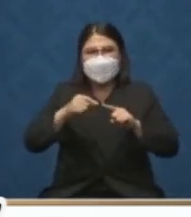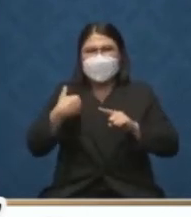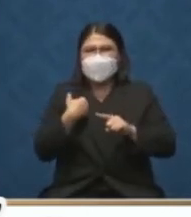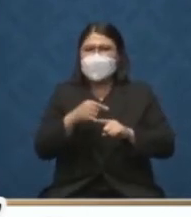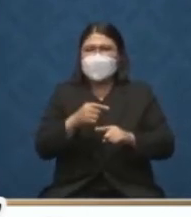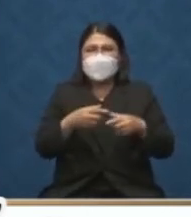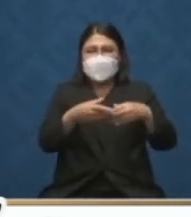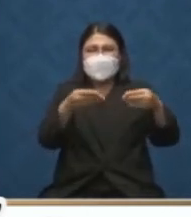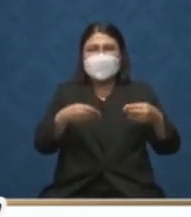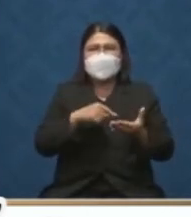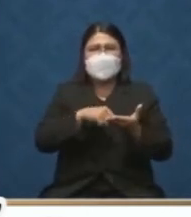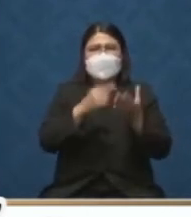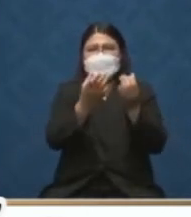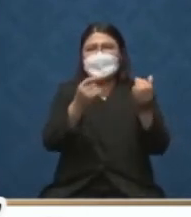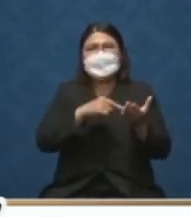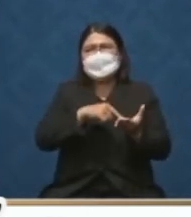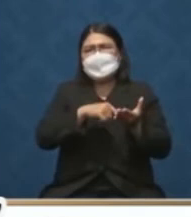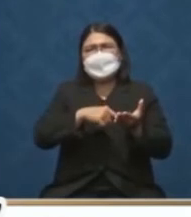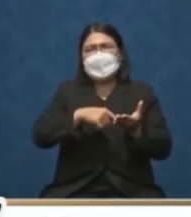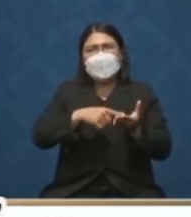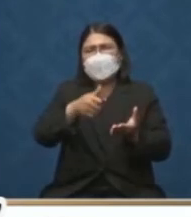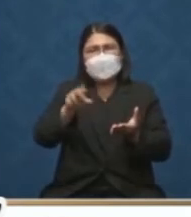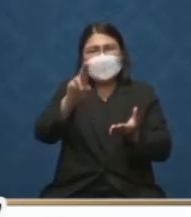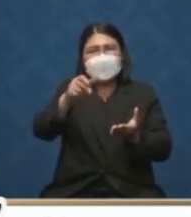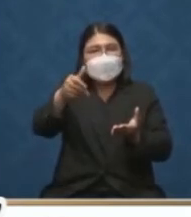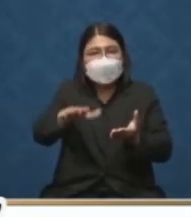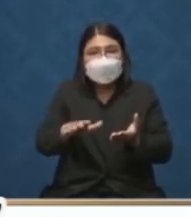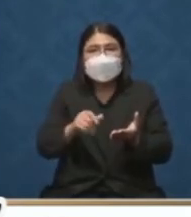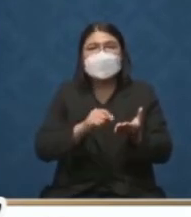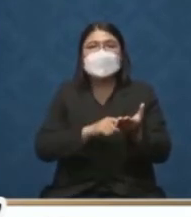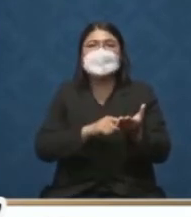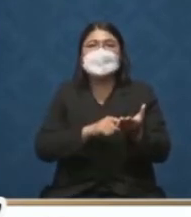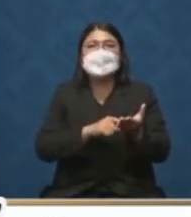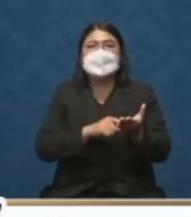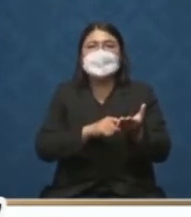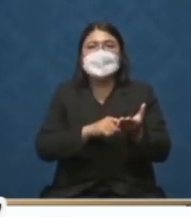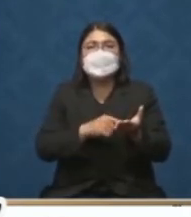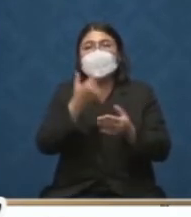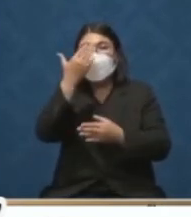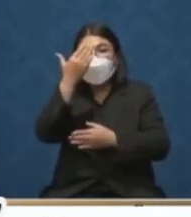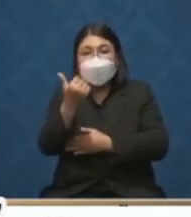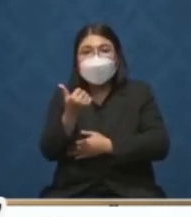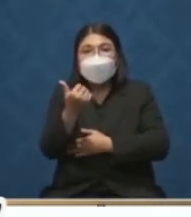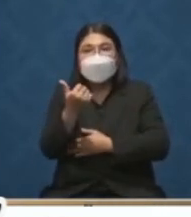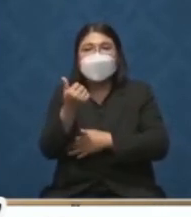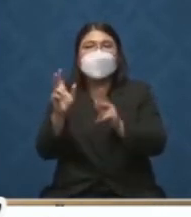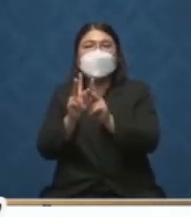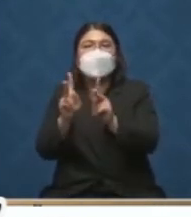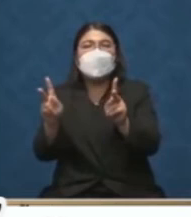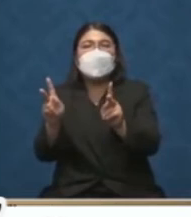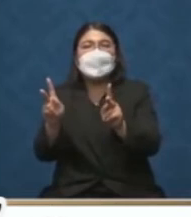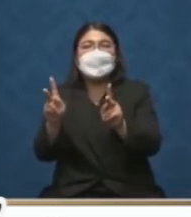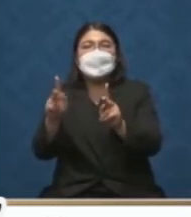ความคิดเห็นจากประชาชนหลากหลายเกือบทุกจังหวัดแต่แล้วรัฐธรรมนูญฉบับนั้นก็ไปไม่ถึ